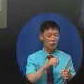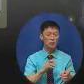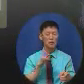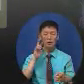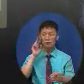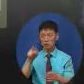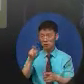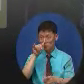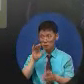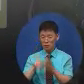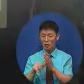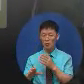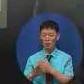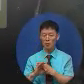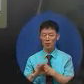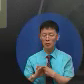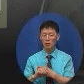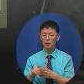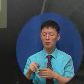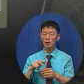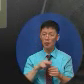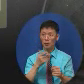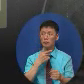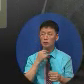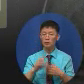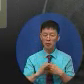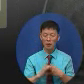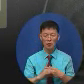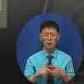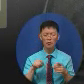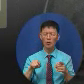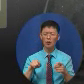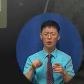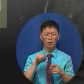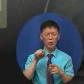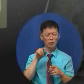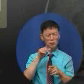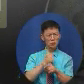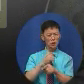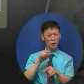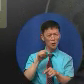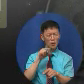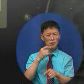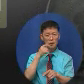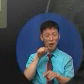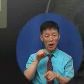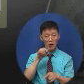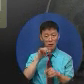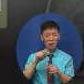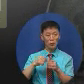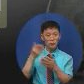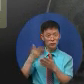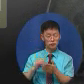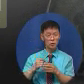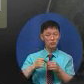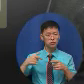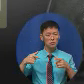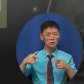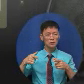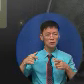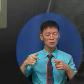부정적인 피드백을 받았을 때 정보적인 피드백은 여기 복측선조체라고 하는 보상을 받았을 때 영역이